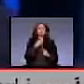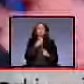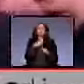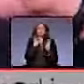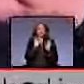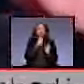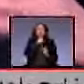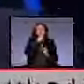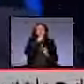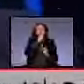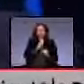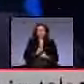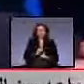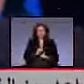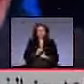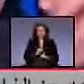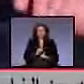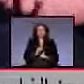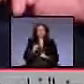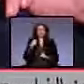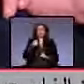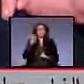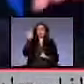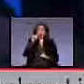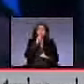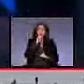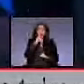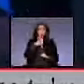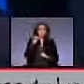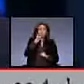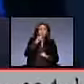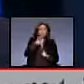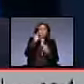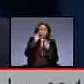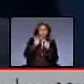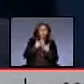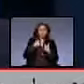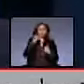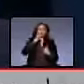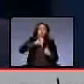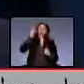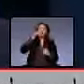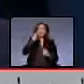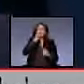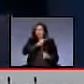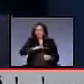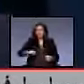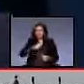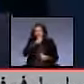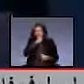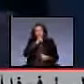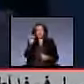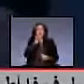وديني للدكتور. عايز اقول لك بعد ما جه ملك وعلي طب الاسبوع ما تسألش عليا وعايزه بس